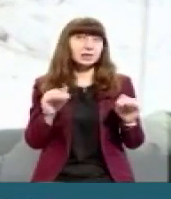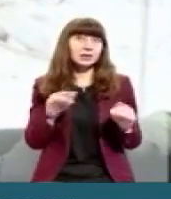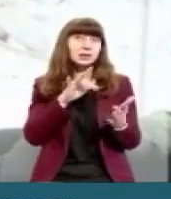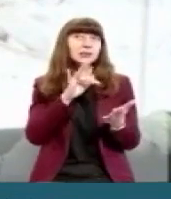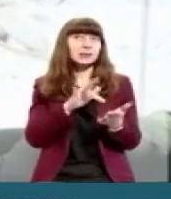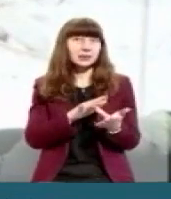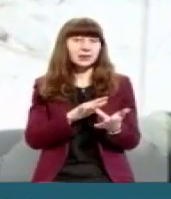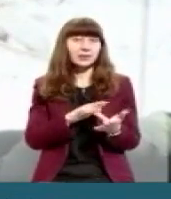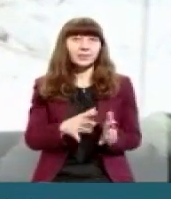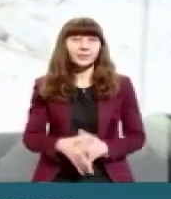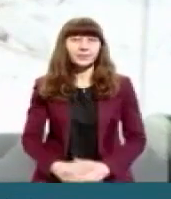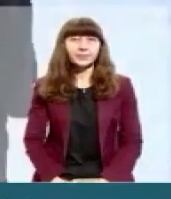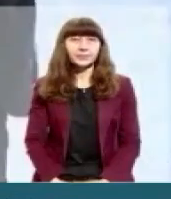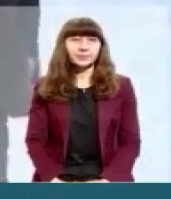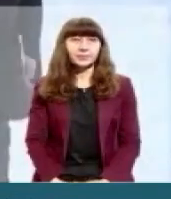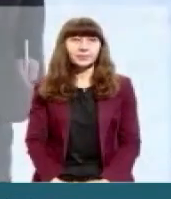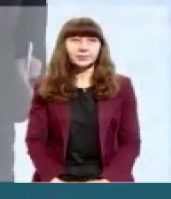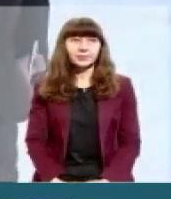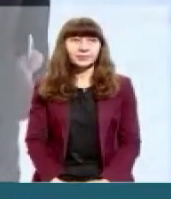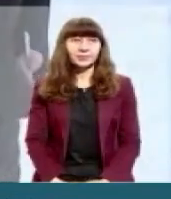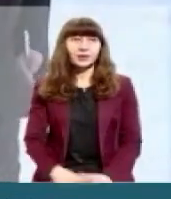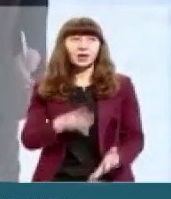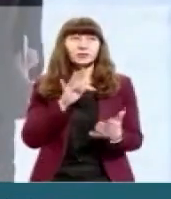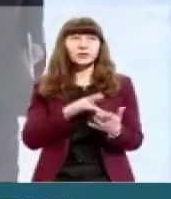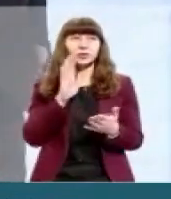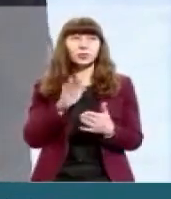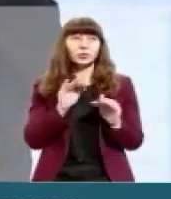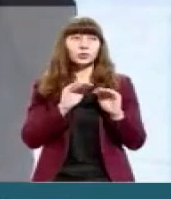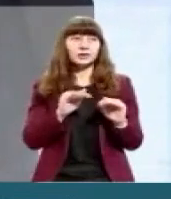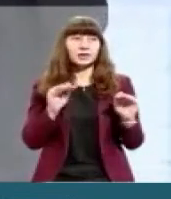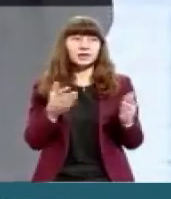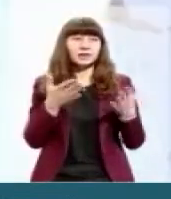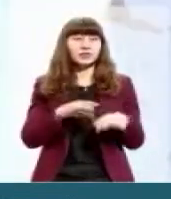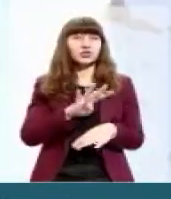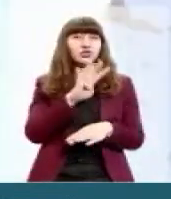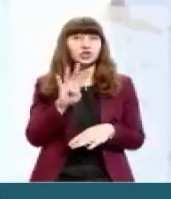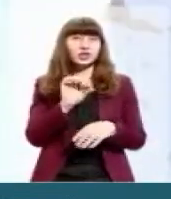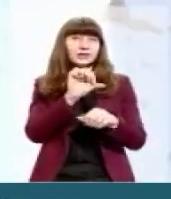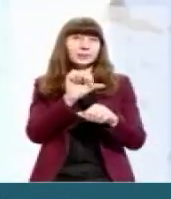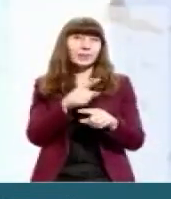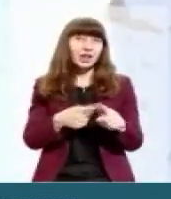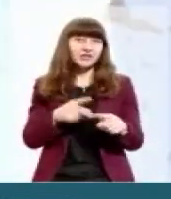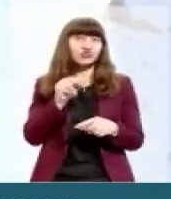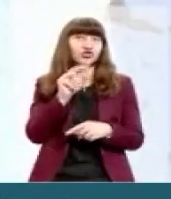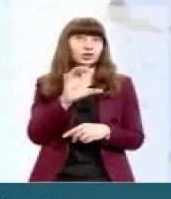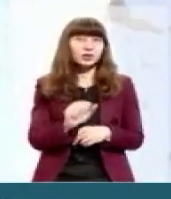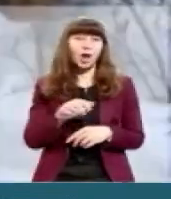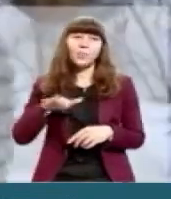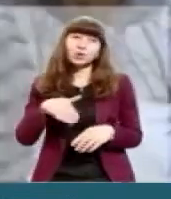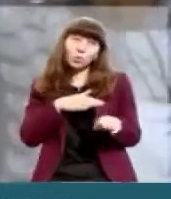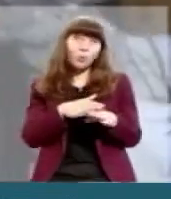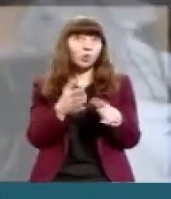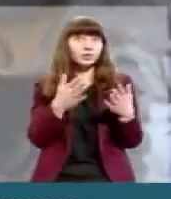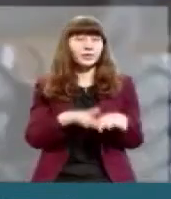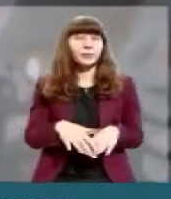центра для детей с аутизмом. В центре дети будут находиться 4,5 часа. В будущем планируют перейти на полное